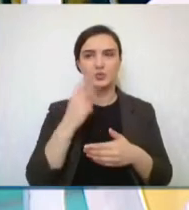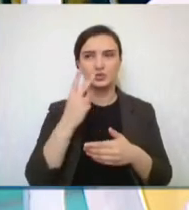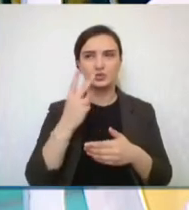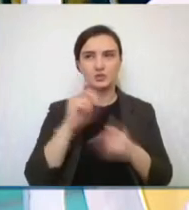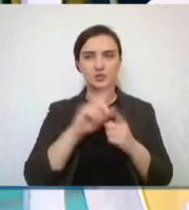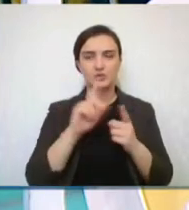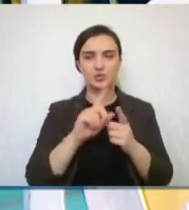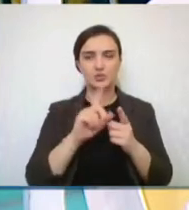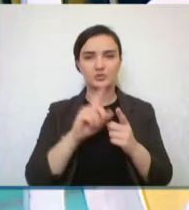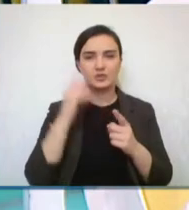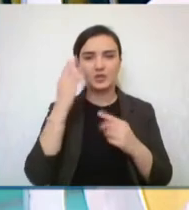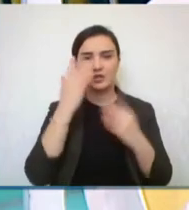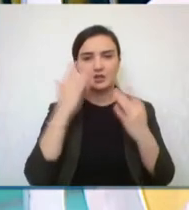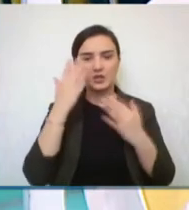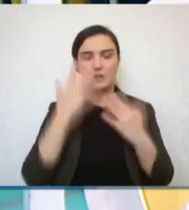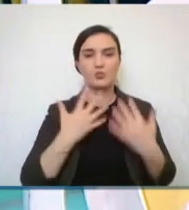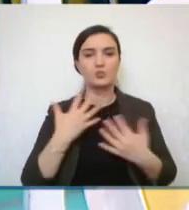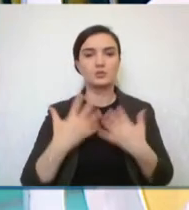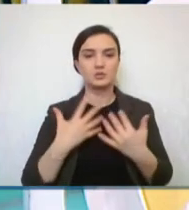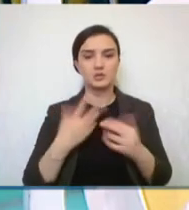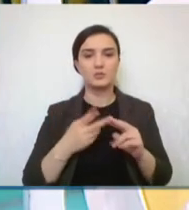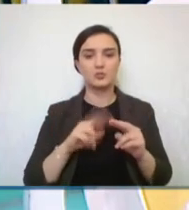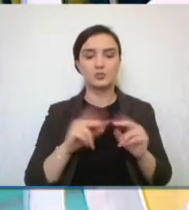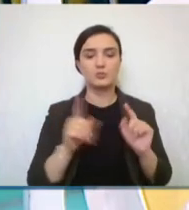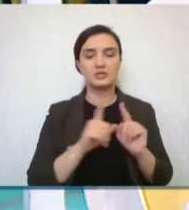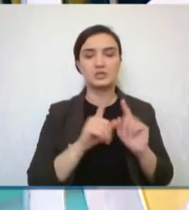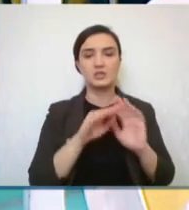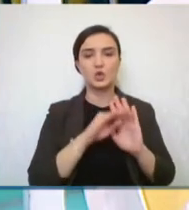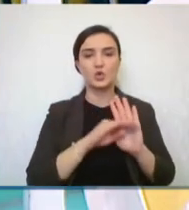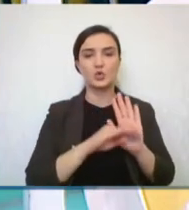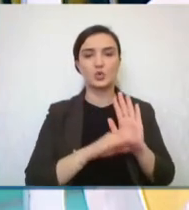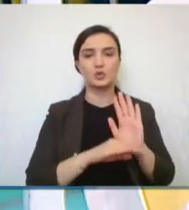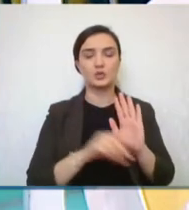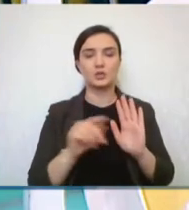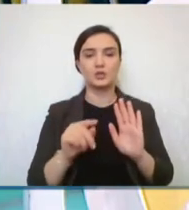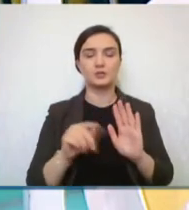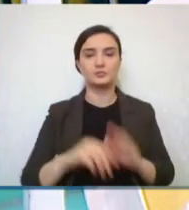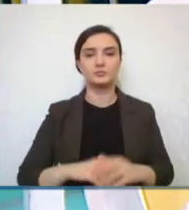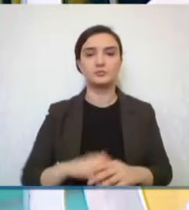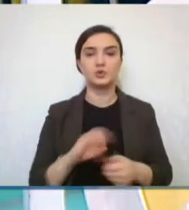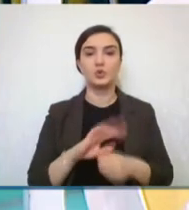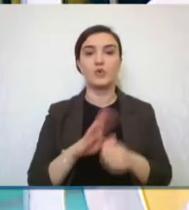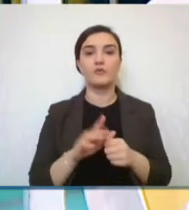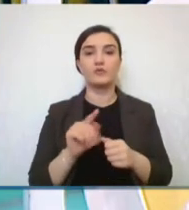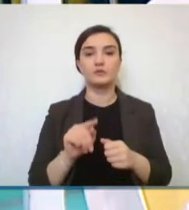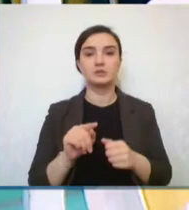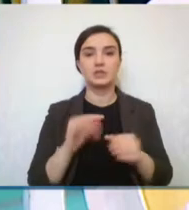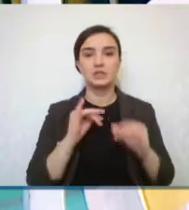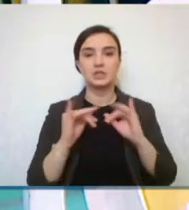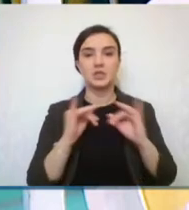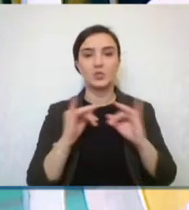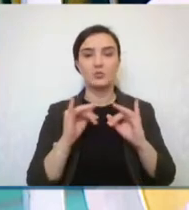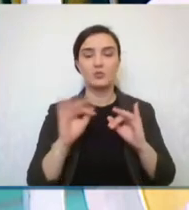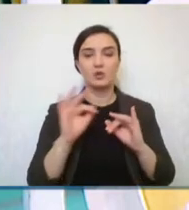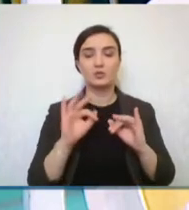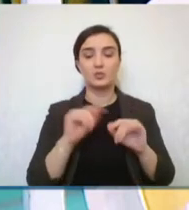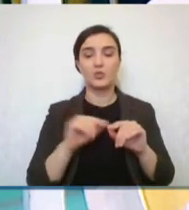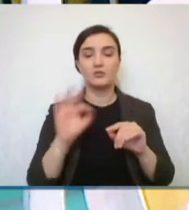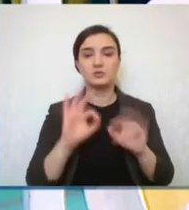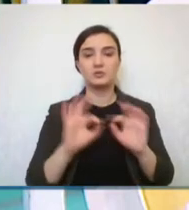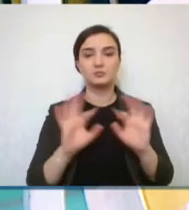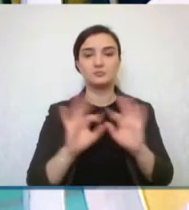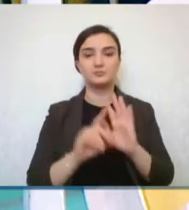ემოციას. ანუ ქრონოლოგია ესეთი იყო, ეს COVID-თან საუბარი რომ დაიწყო, დიდი